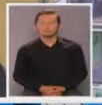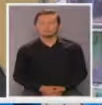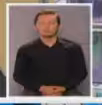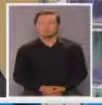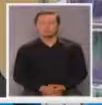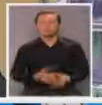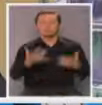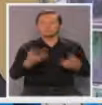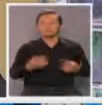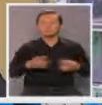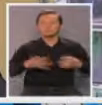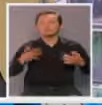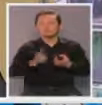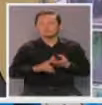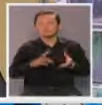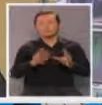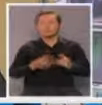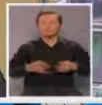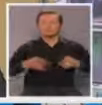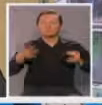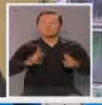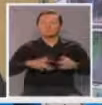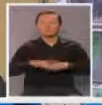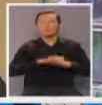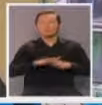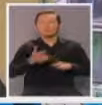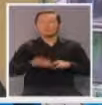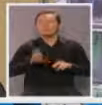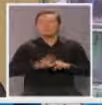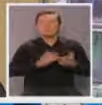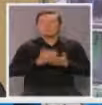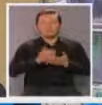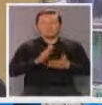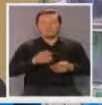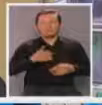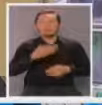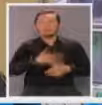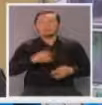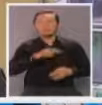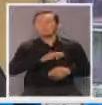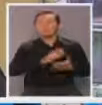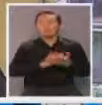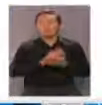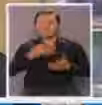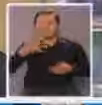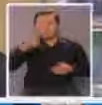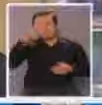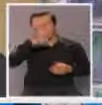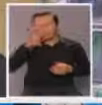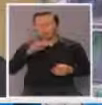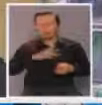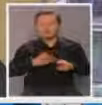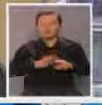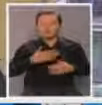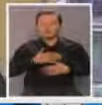В канун профессионального праздника прошло праздничное мероприятие на очень хорошем уровне. Я работаю в сфере медицины в течение 40 лет.